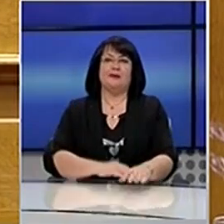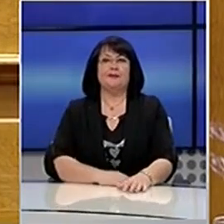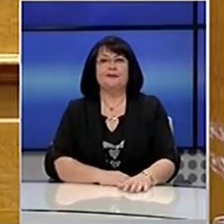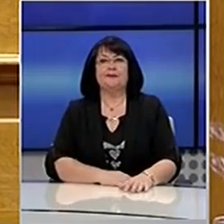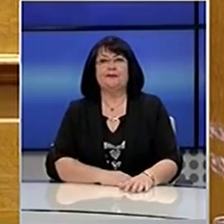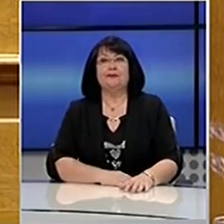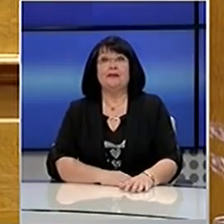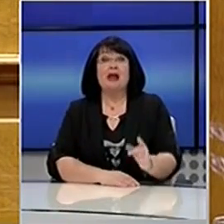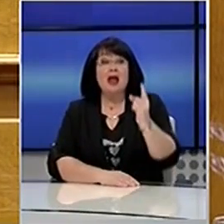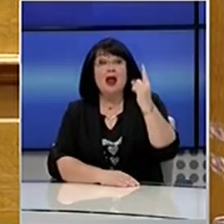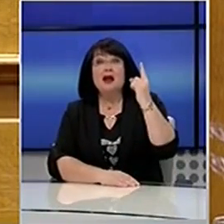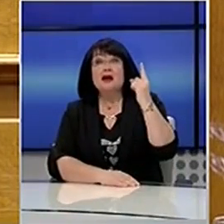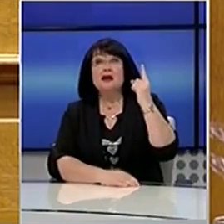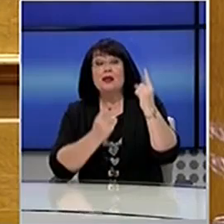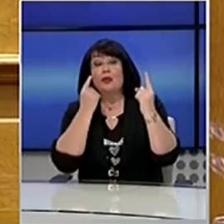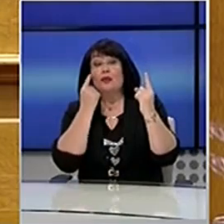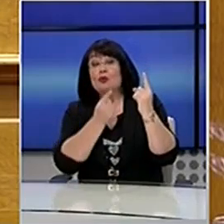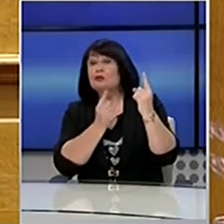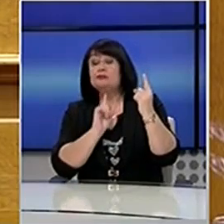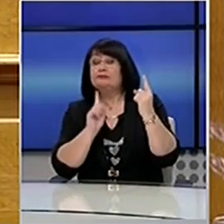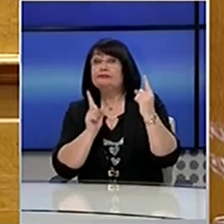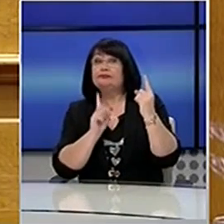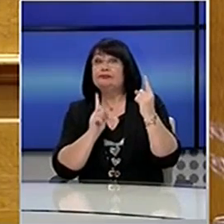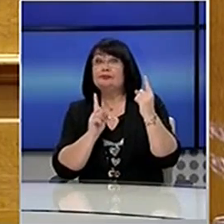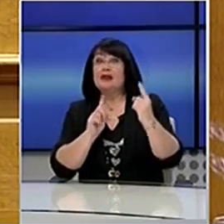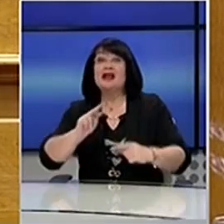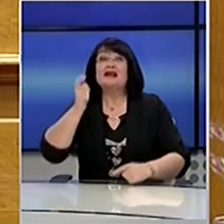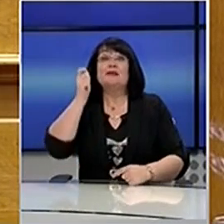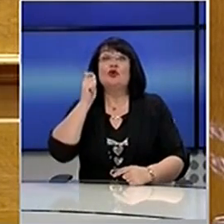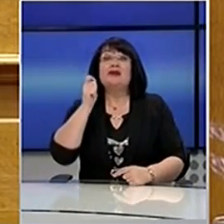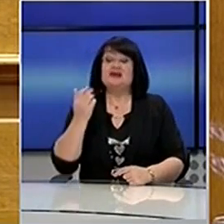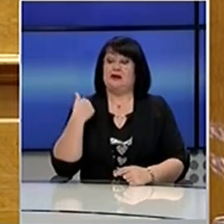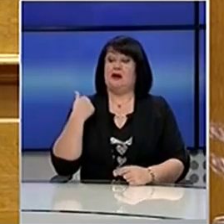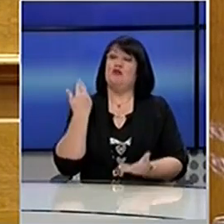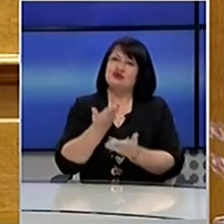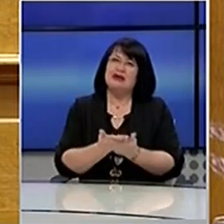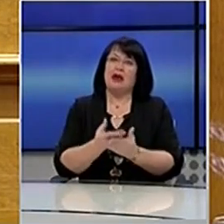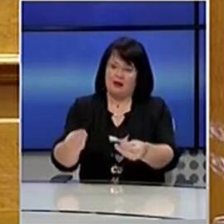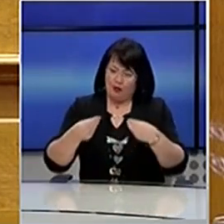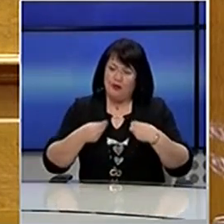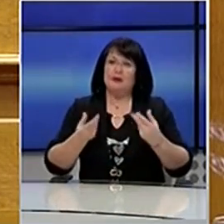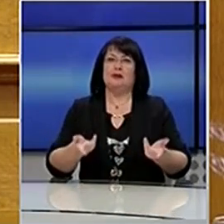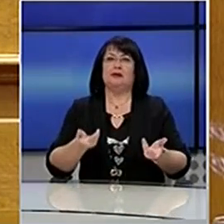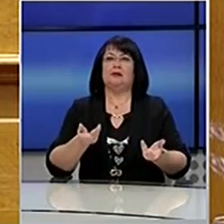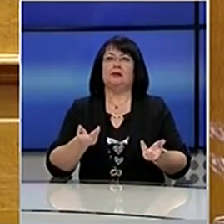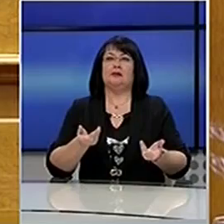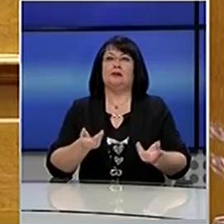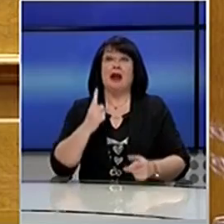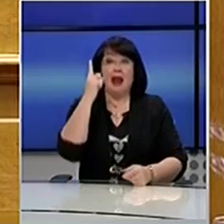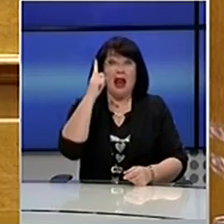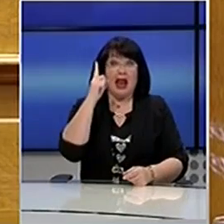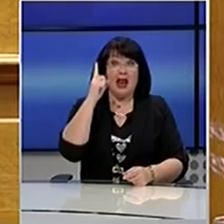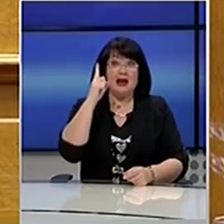Δεν είδα έναν όμως. Έναν από την αντιπολίτευση να τα εισηγείται αυτά. Δεν είδα έναν από